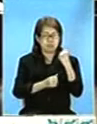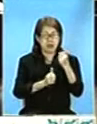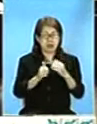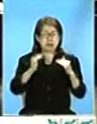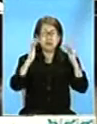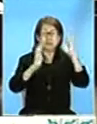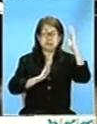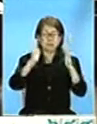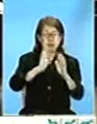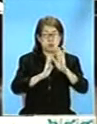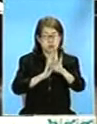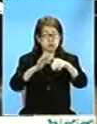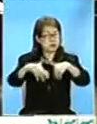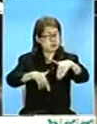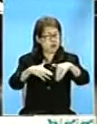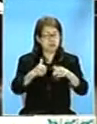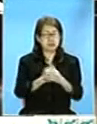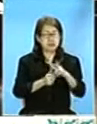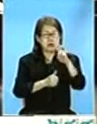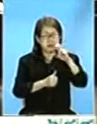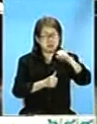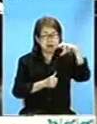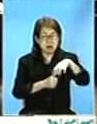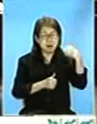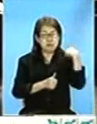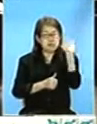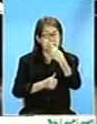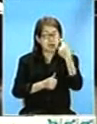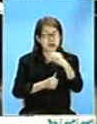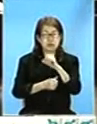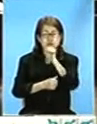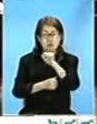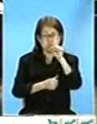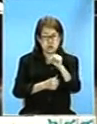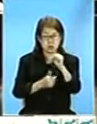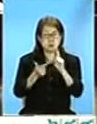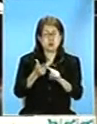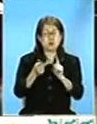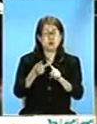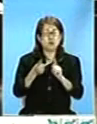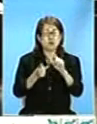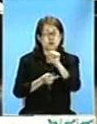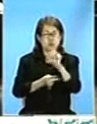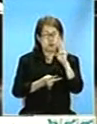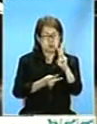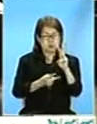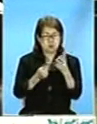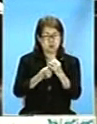ไทยรัฐสภาประกอบด้วยสมาชิกสภาผู้แทนราษฎรและสมาชิกวุฒิสภ